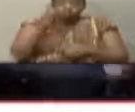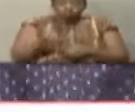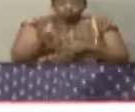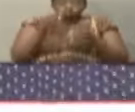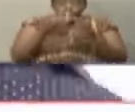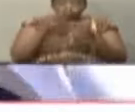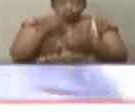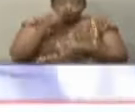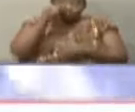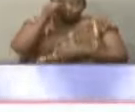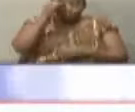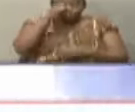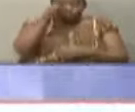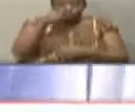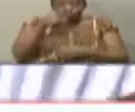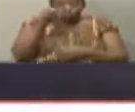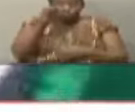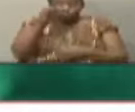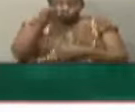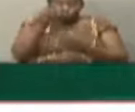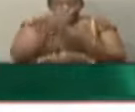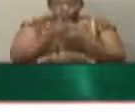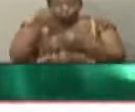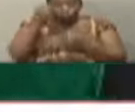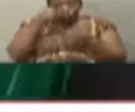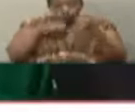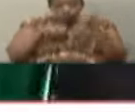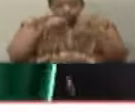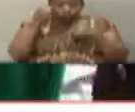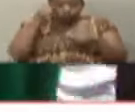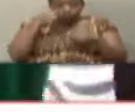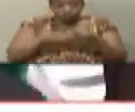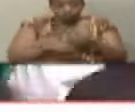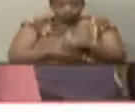g'abakadde bezana wakati mu miranga n'ebiwoobe. Kazi